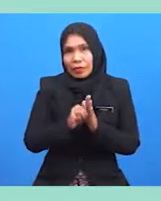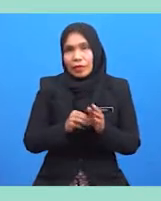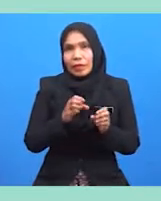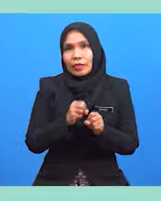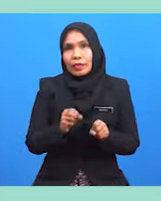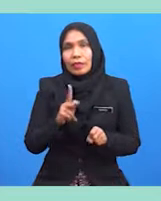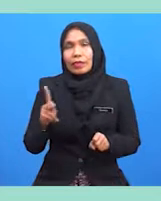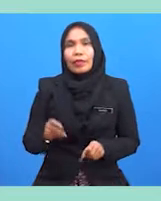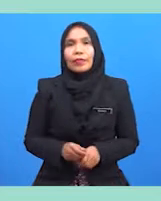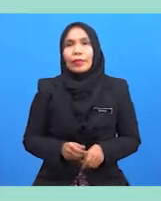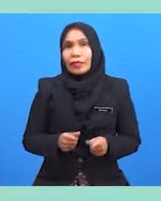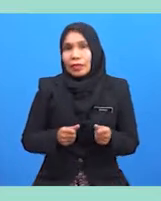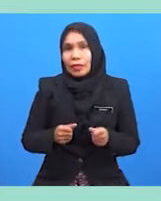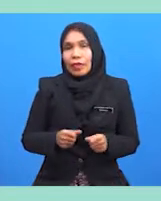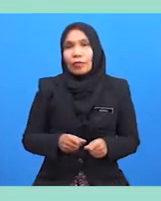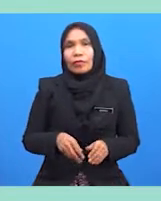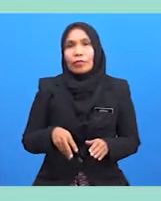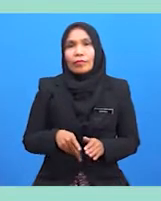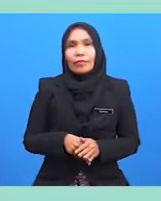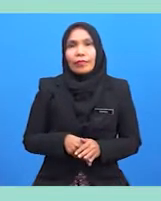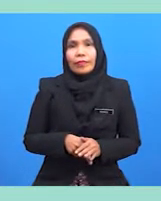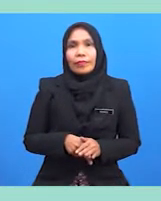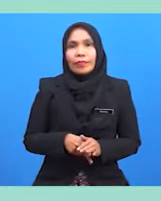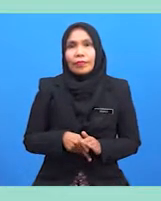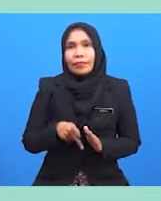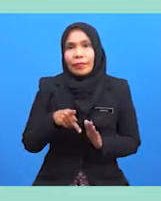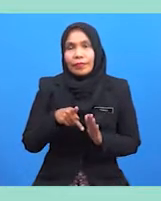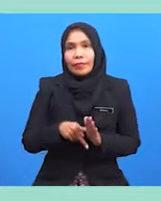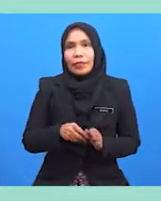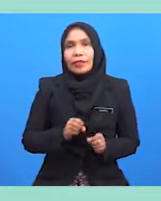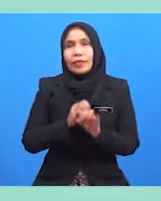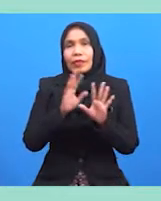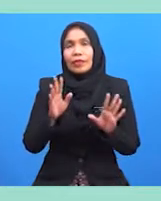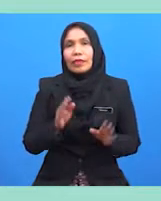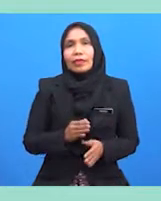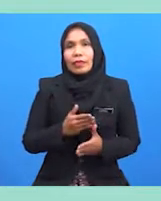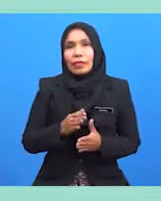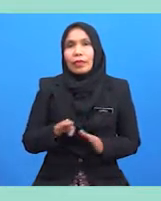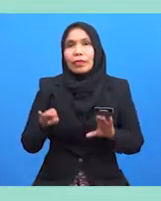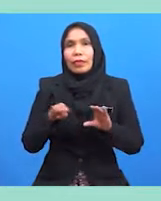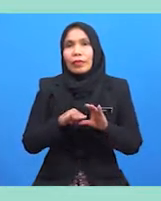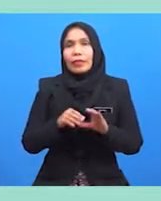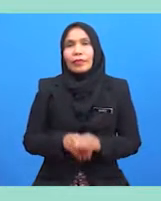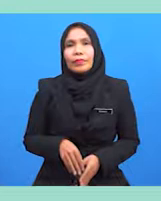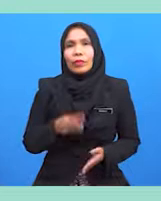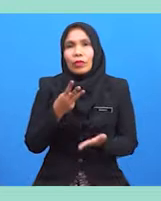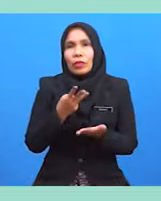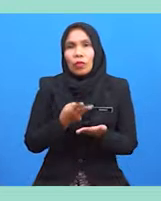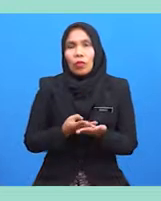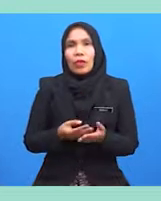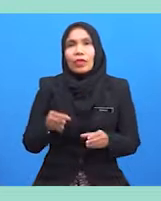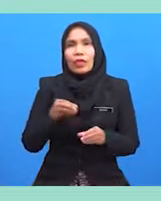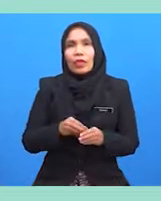bank. Ini bermaksud wang dalam akaun penjelasan akan digunakan untuk membayar